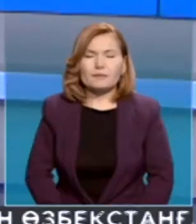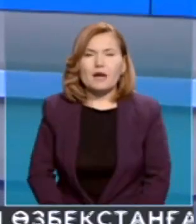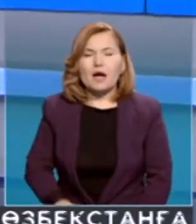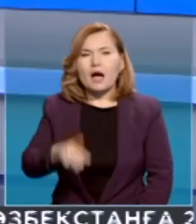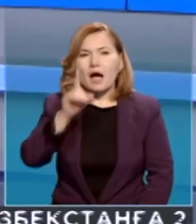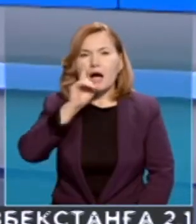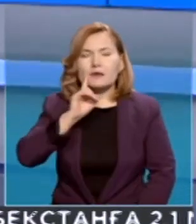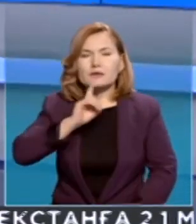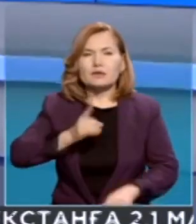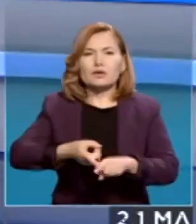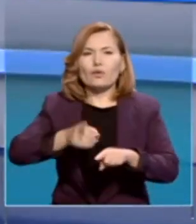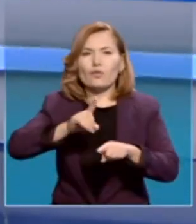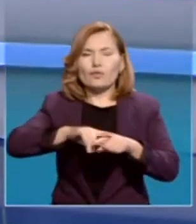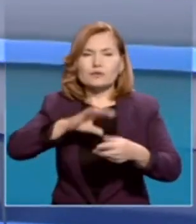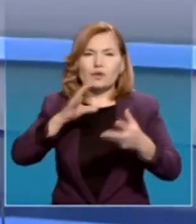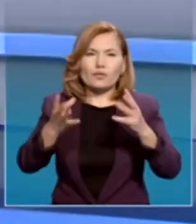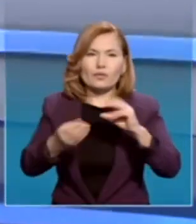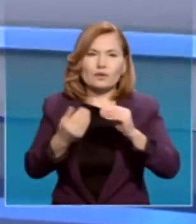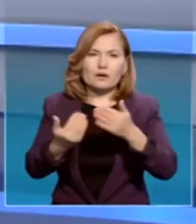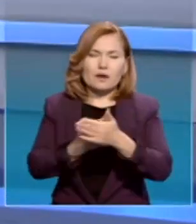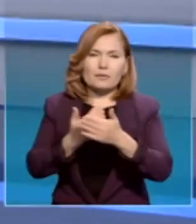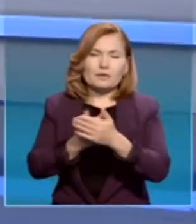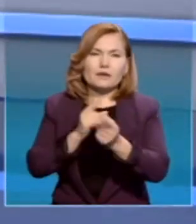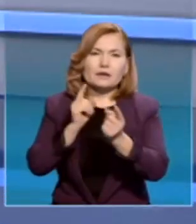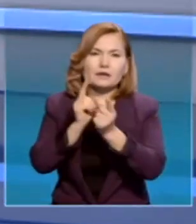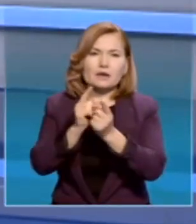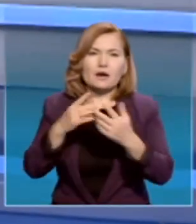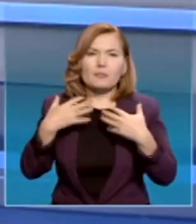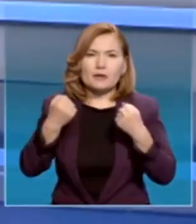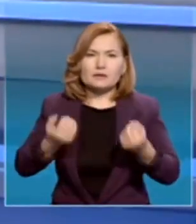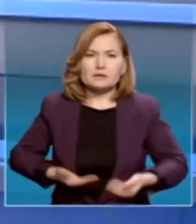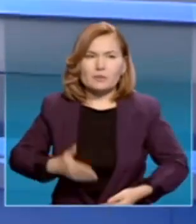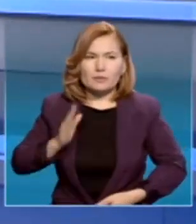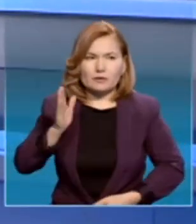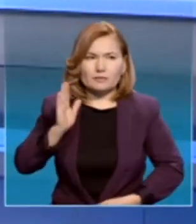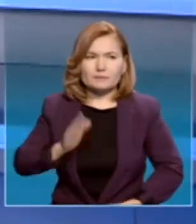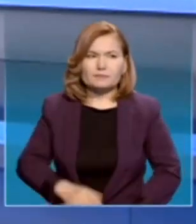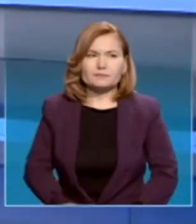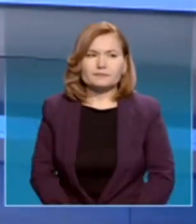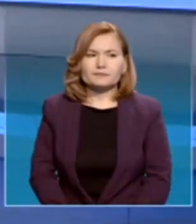тамаша. Әзірге осы, келесі ақпарат топтамасы 17:00-де. Әрі қарай ауа райы туралы мәлімет.